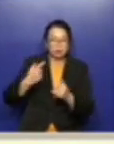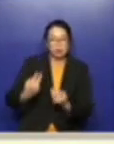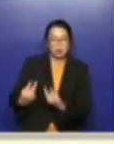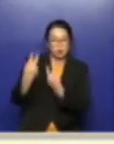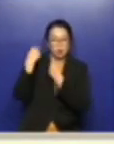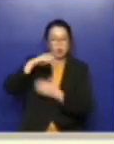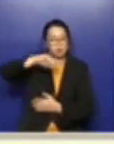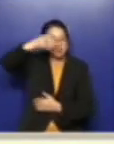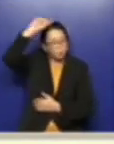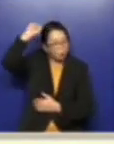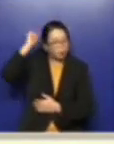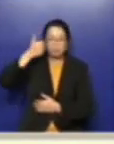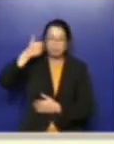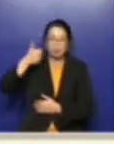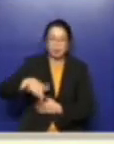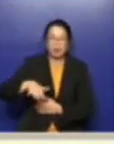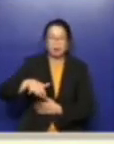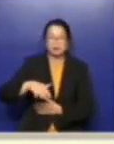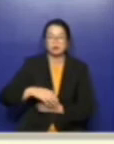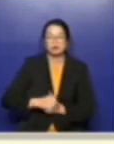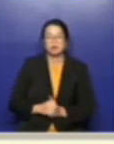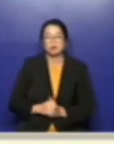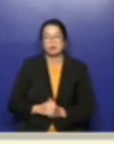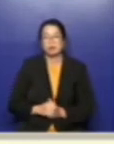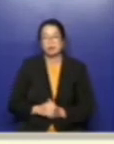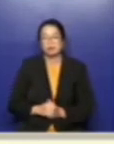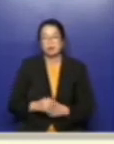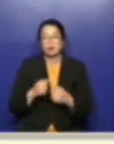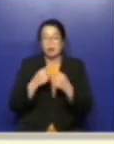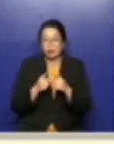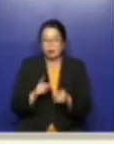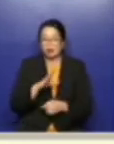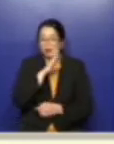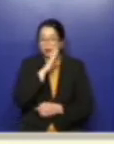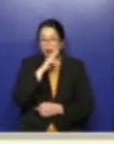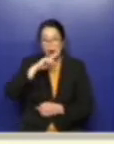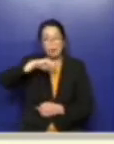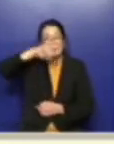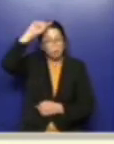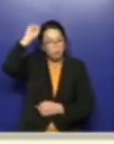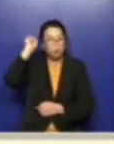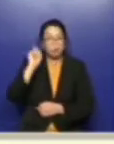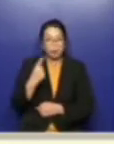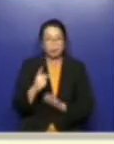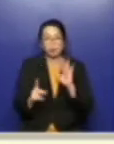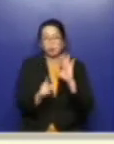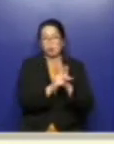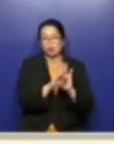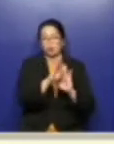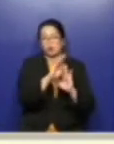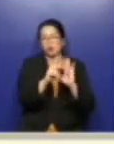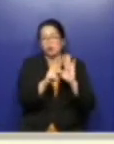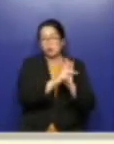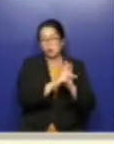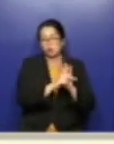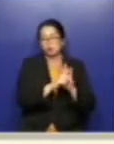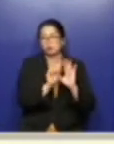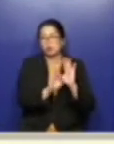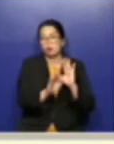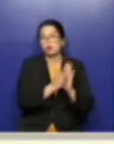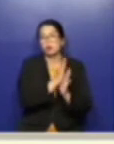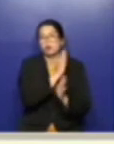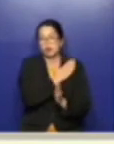าบวชนี่นะครับก็มีกฎของมหาเถรสมาคมเหมือนกันให้พระอุปัชฌาย์เนี่ยเป็น